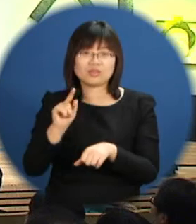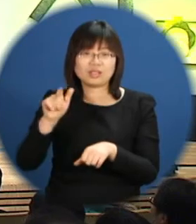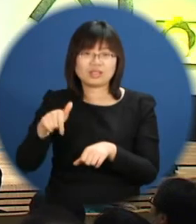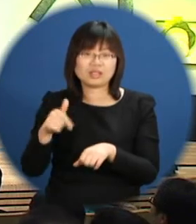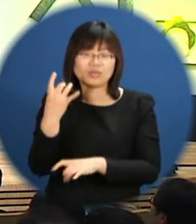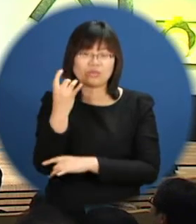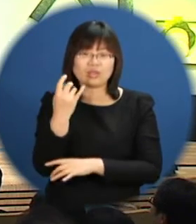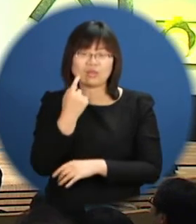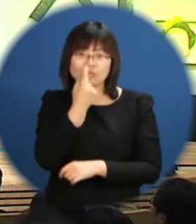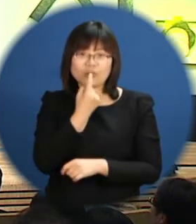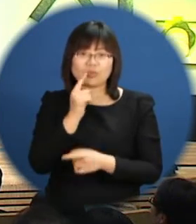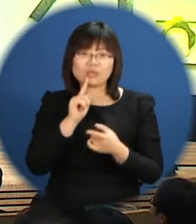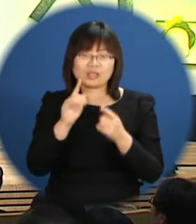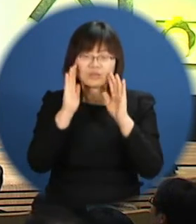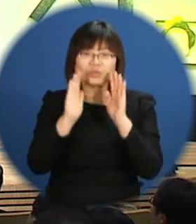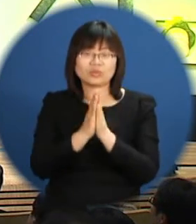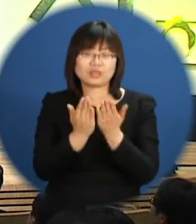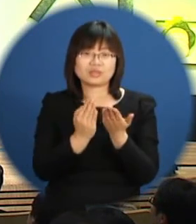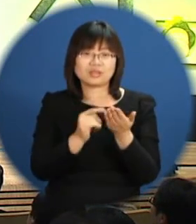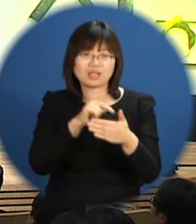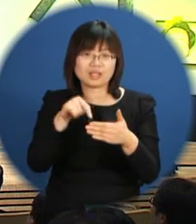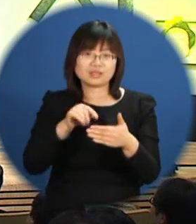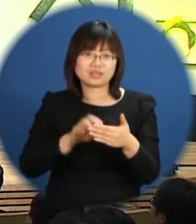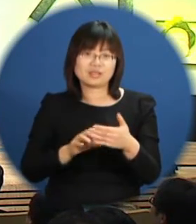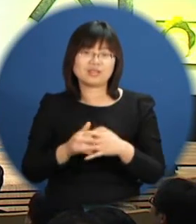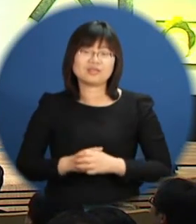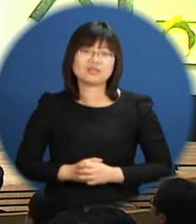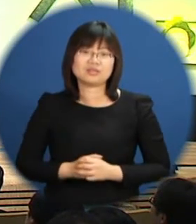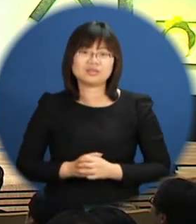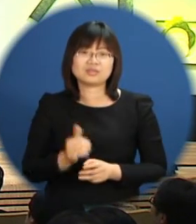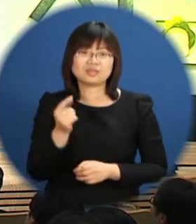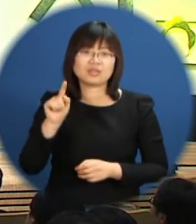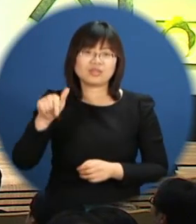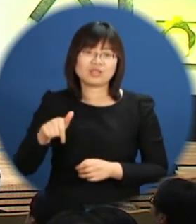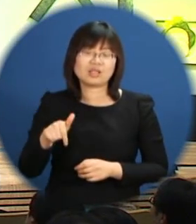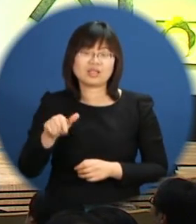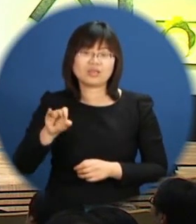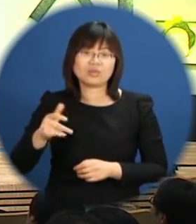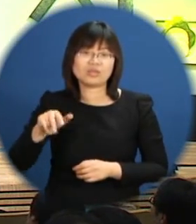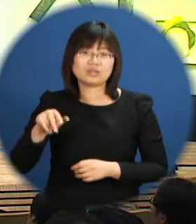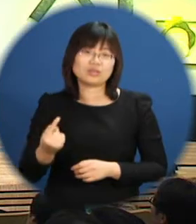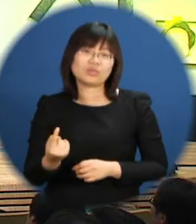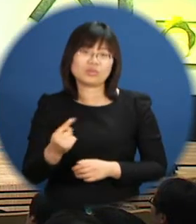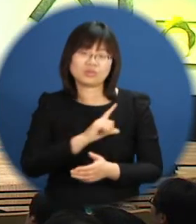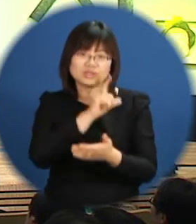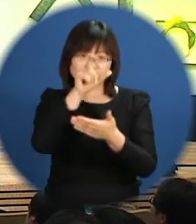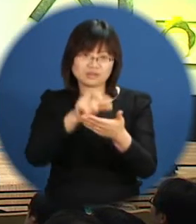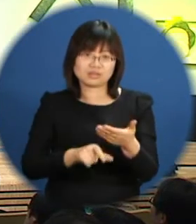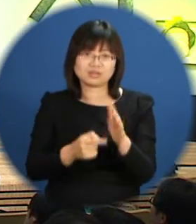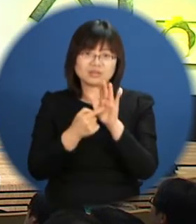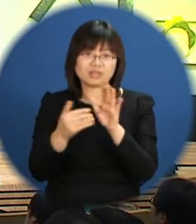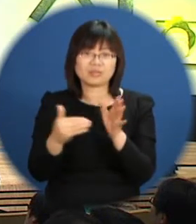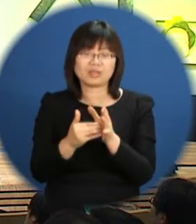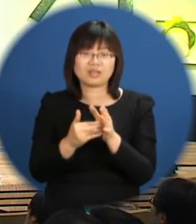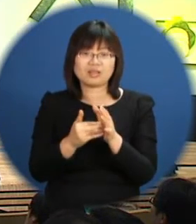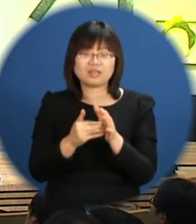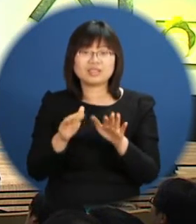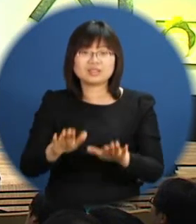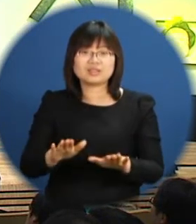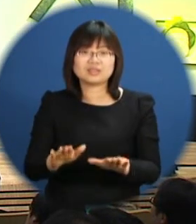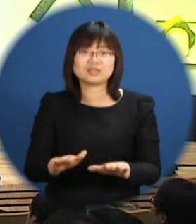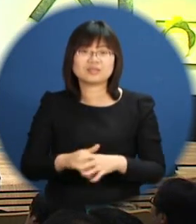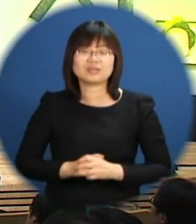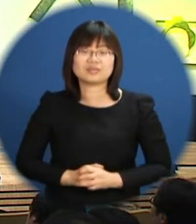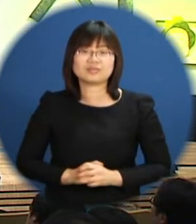언론이라는 그런 교과서에 화학 원소 를 리스트 해놓은 겁니다 거기 이제